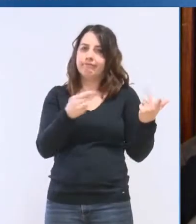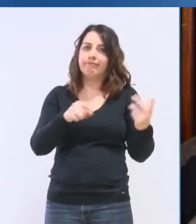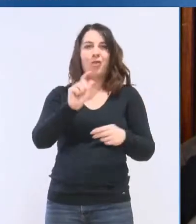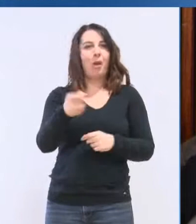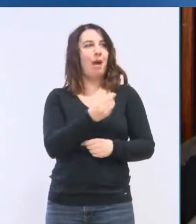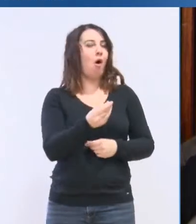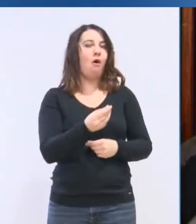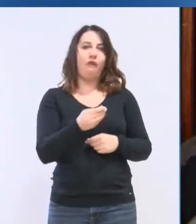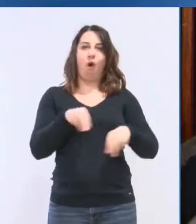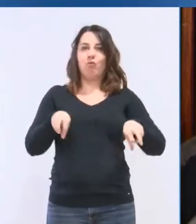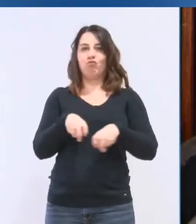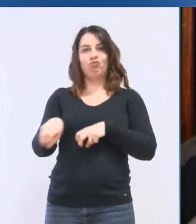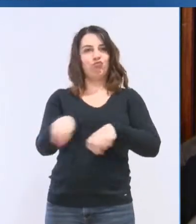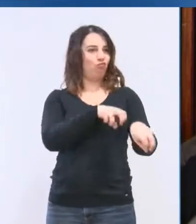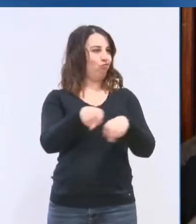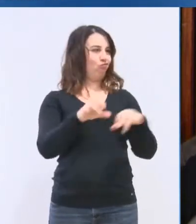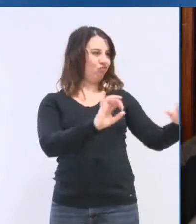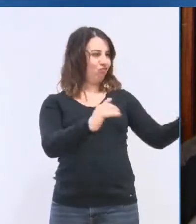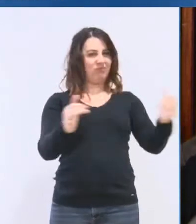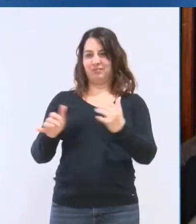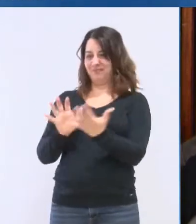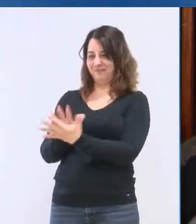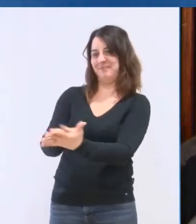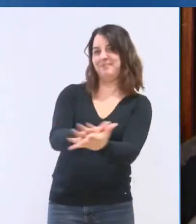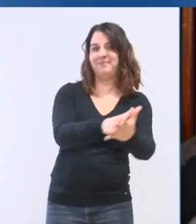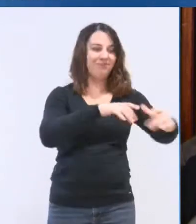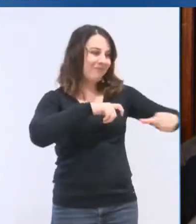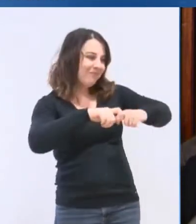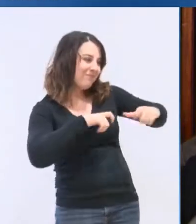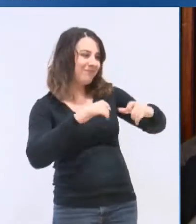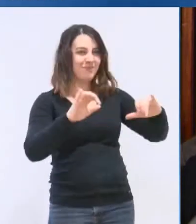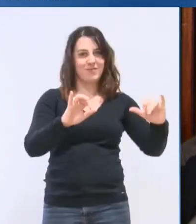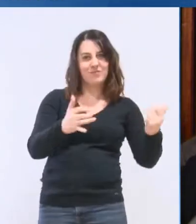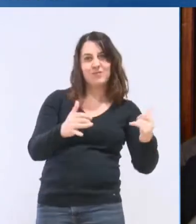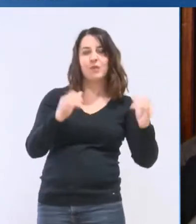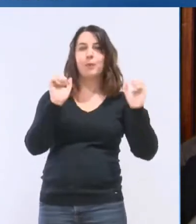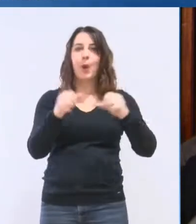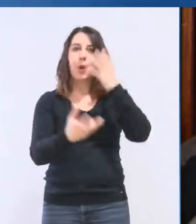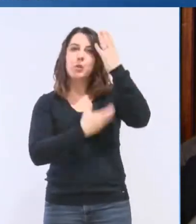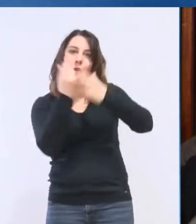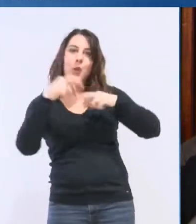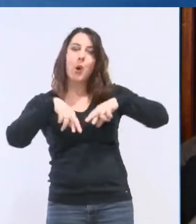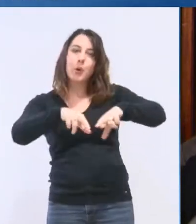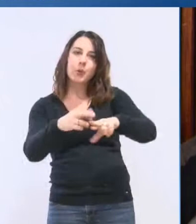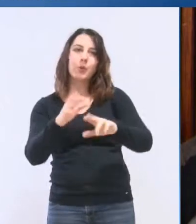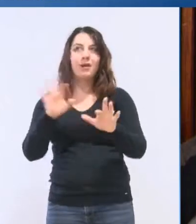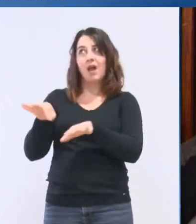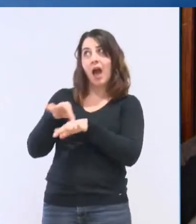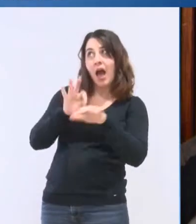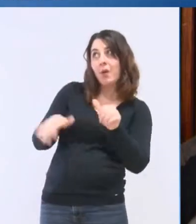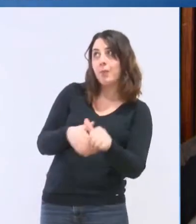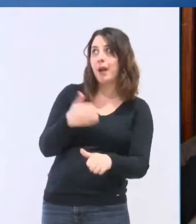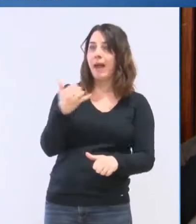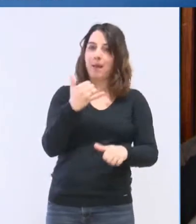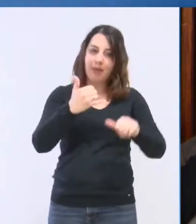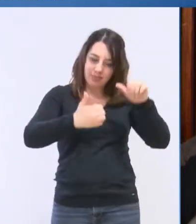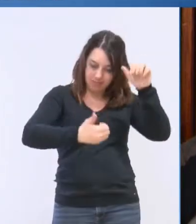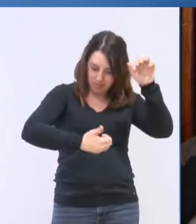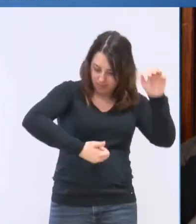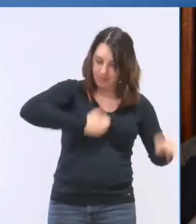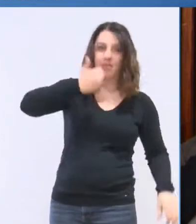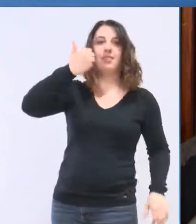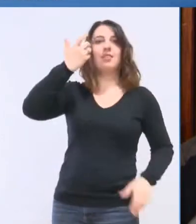déplacer librement, courir, jouer, rencontrer d'autres enfants, sortir dans la rue sans être accompagné pour goûter à l'autonomie.